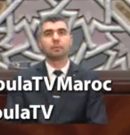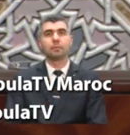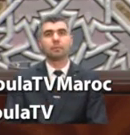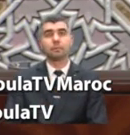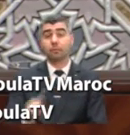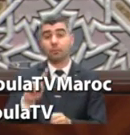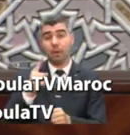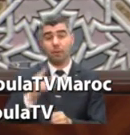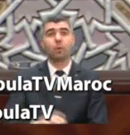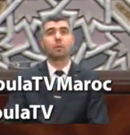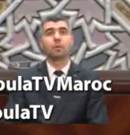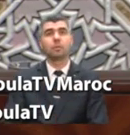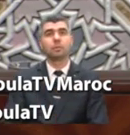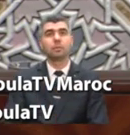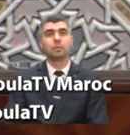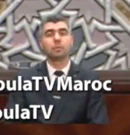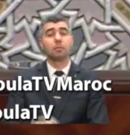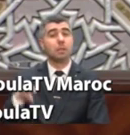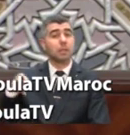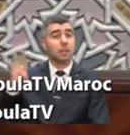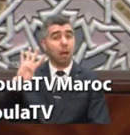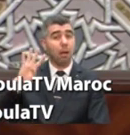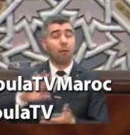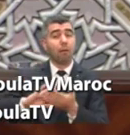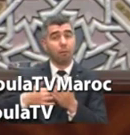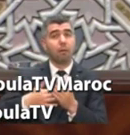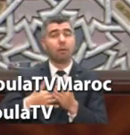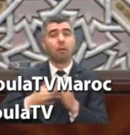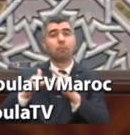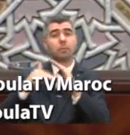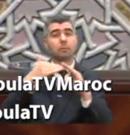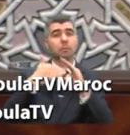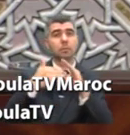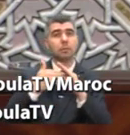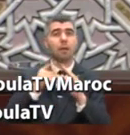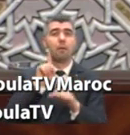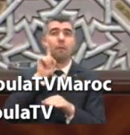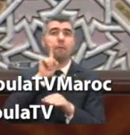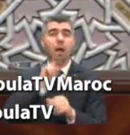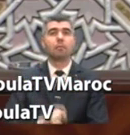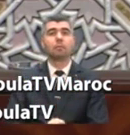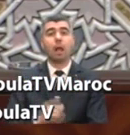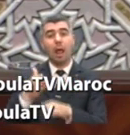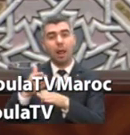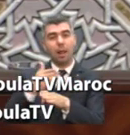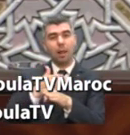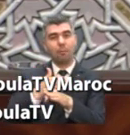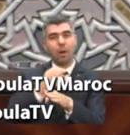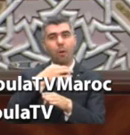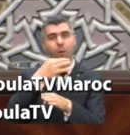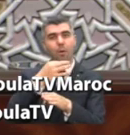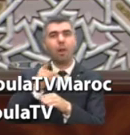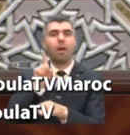في البداية نستمع إلى المراسلة التي توصلت بها الرئاسة، وقبل أن أعطي الكلمة للسيدة